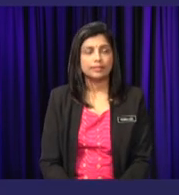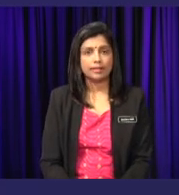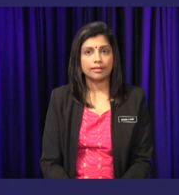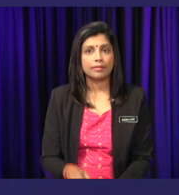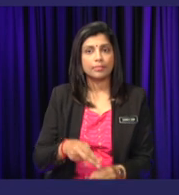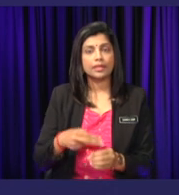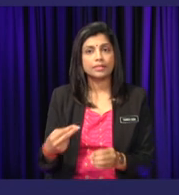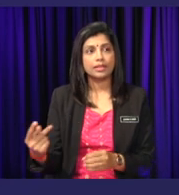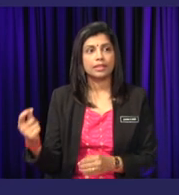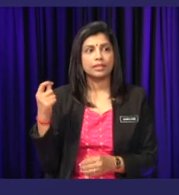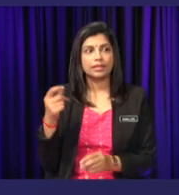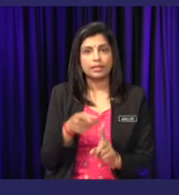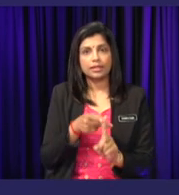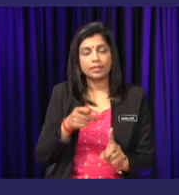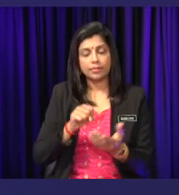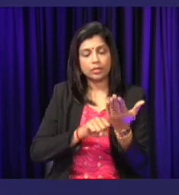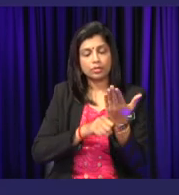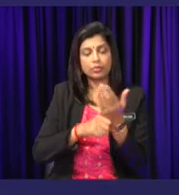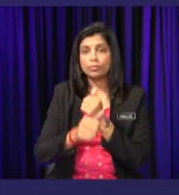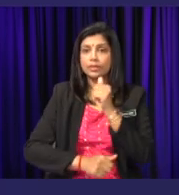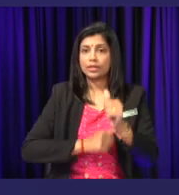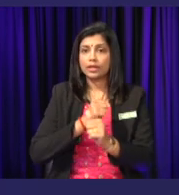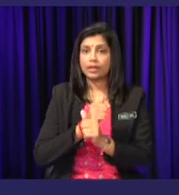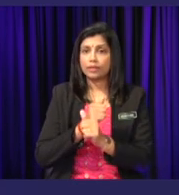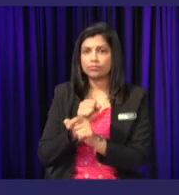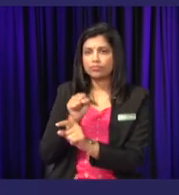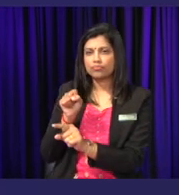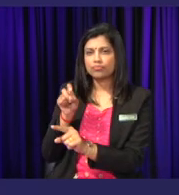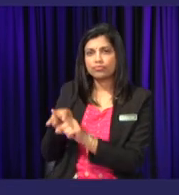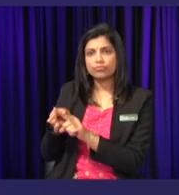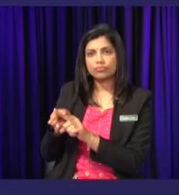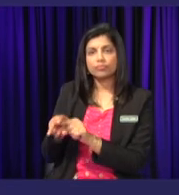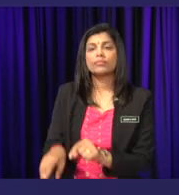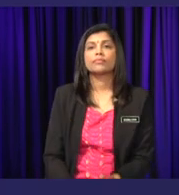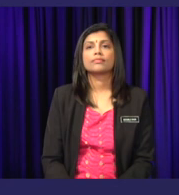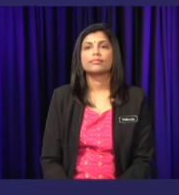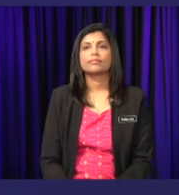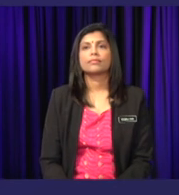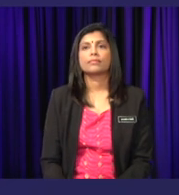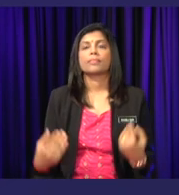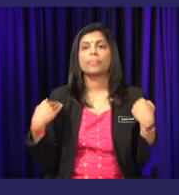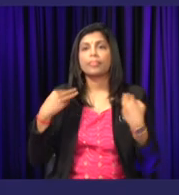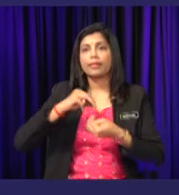faktur yang menyebabkan penghasilan tenaga daripada Sumber Alam terjas